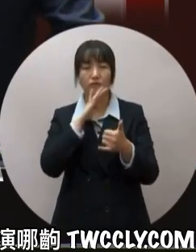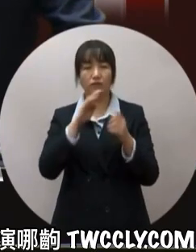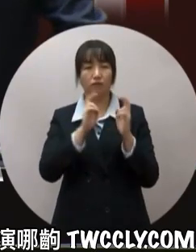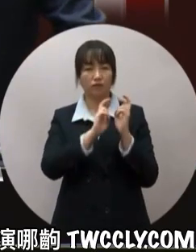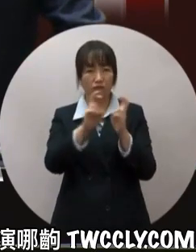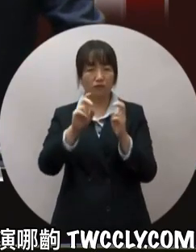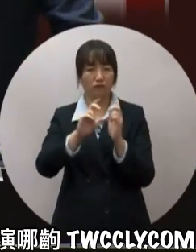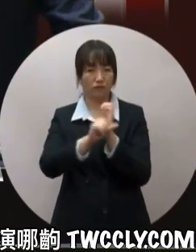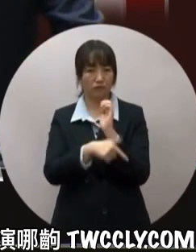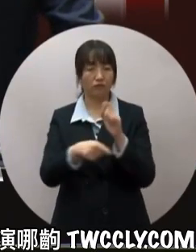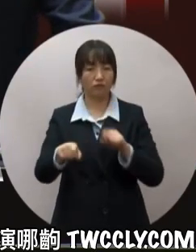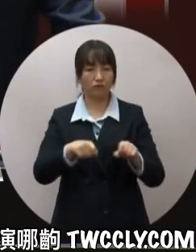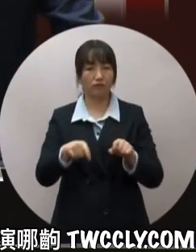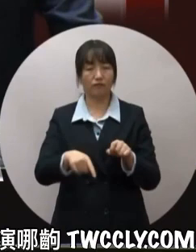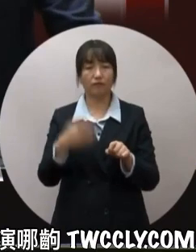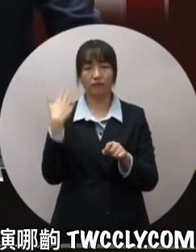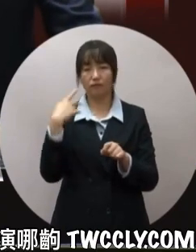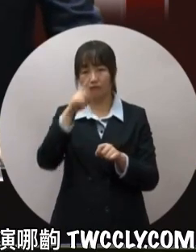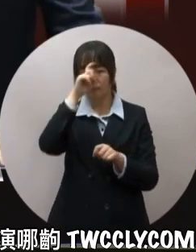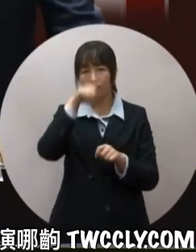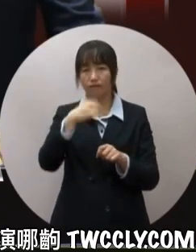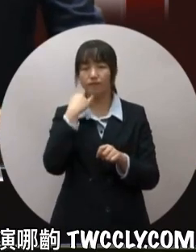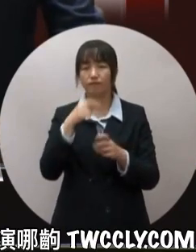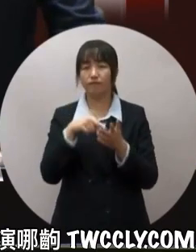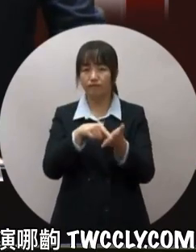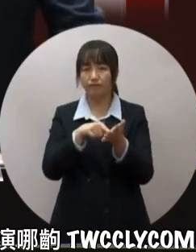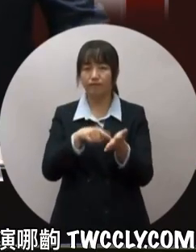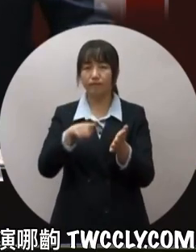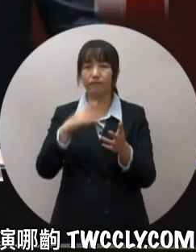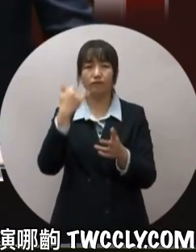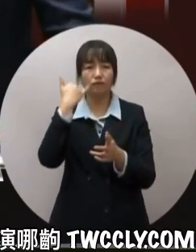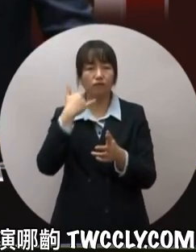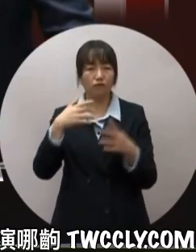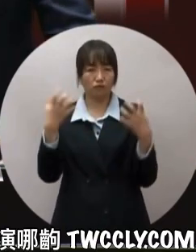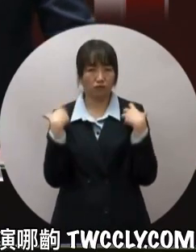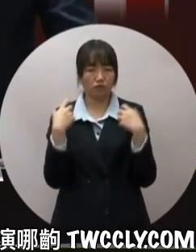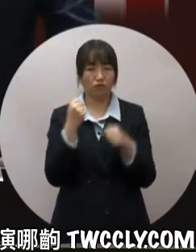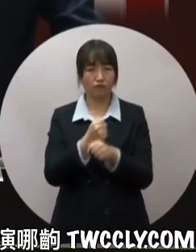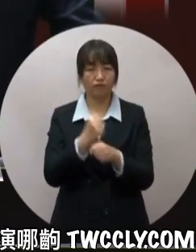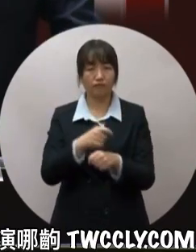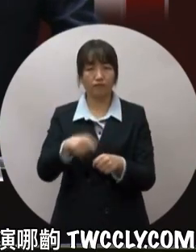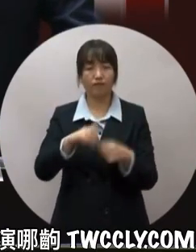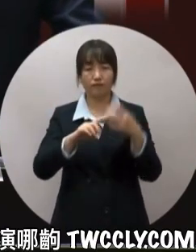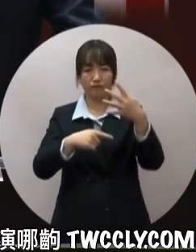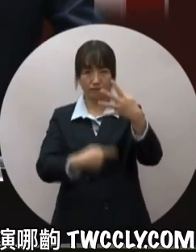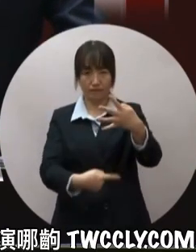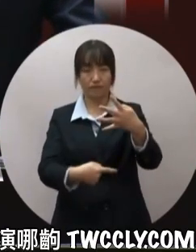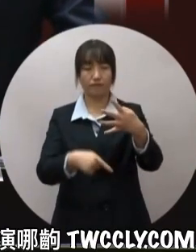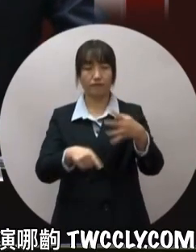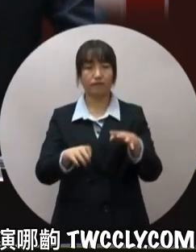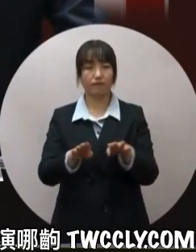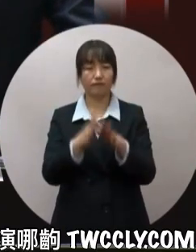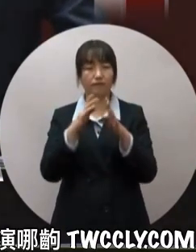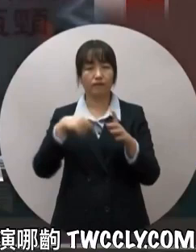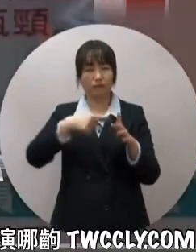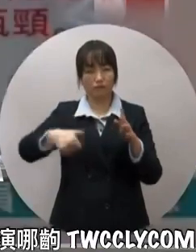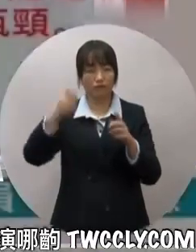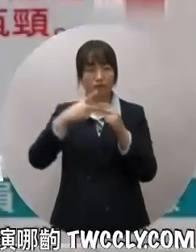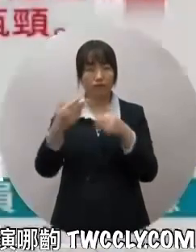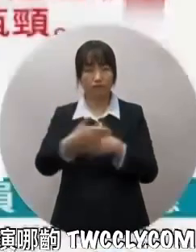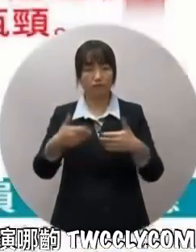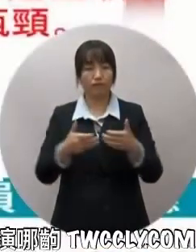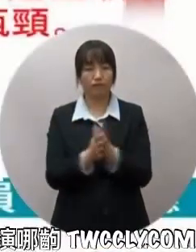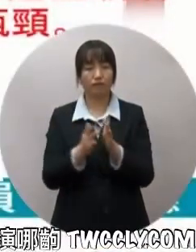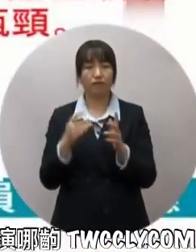聯車的使用方案那我當時有希望說可以爭取在基隆主辦那非常高興這個4月1號院長也會跟部長